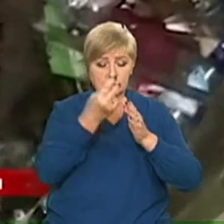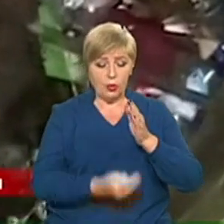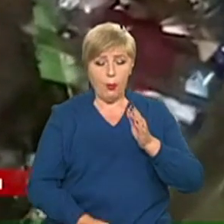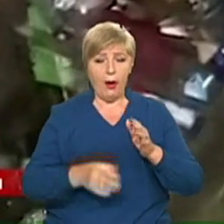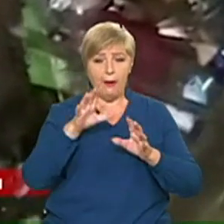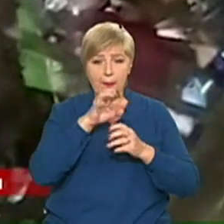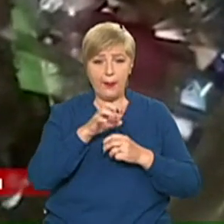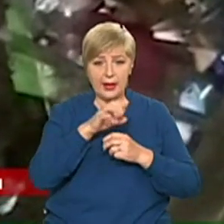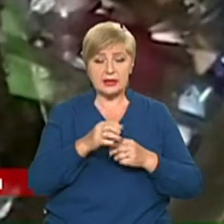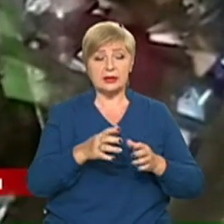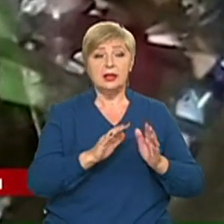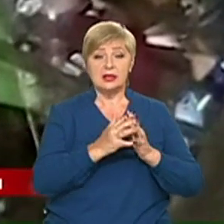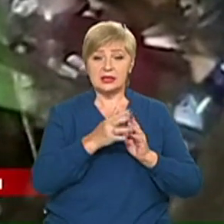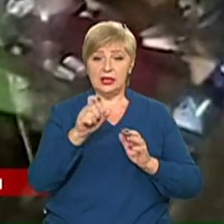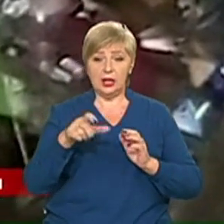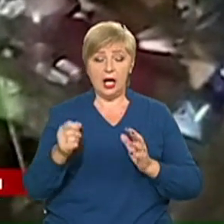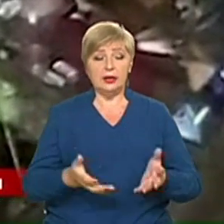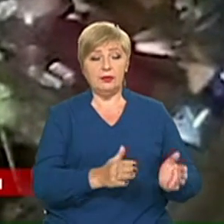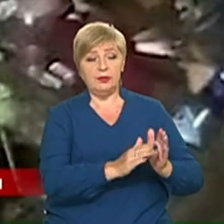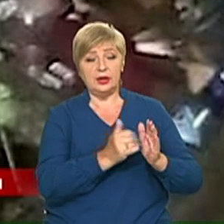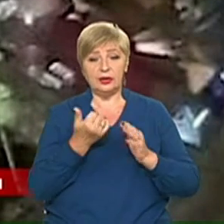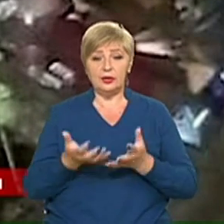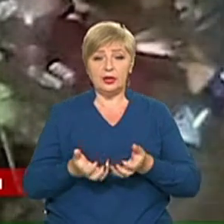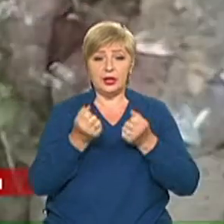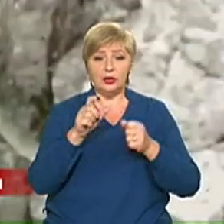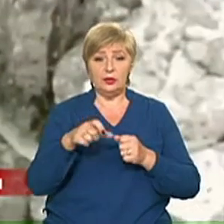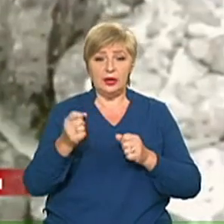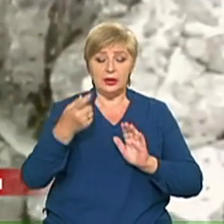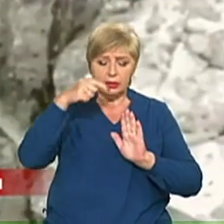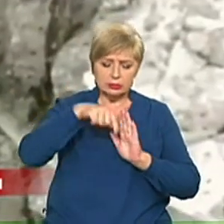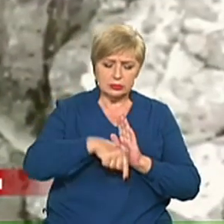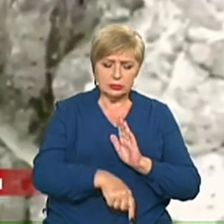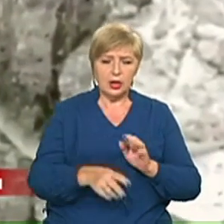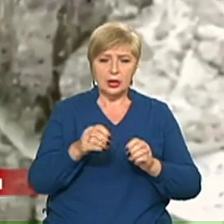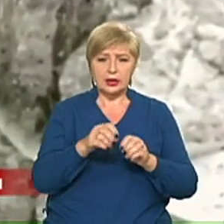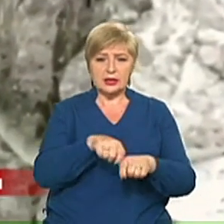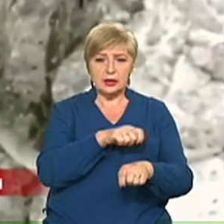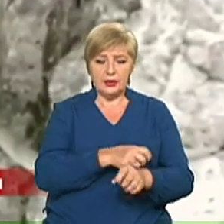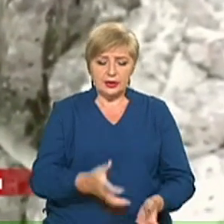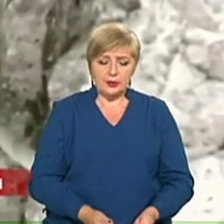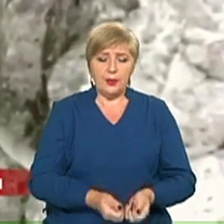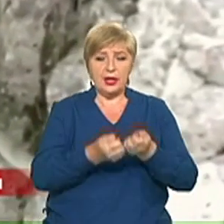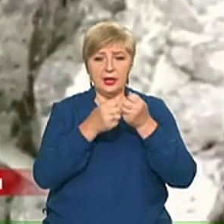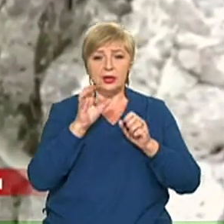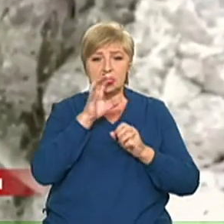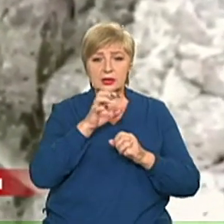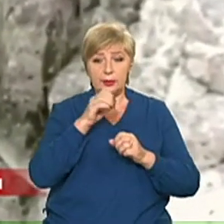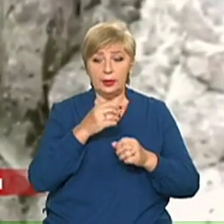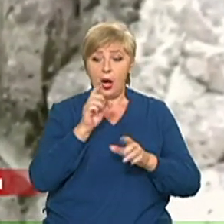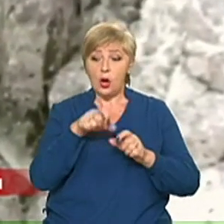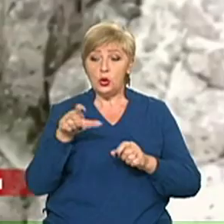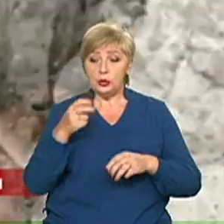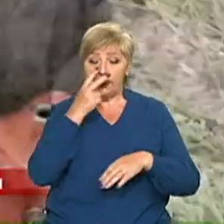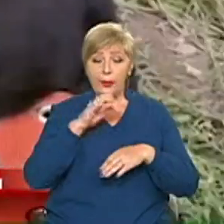викликали рятувальників. Один з них спустився в яму на глибину 10 метрів та підняв тварину нагору. Люди помітили, що собака